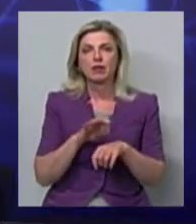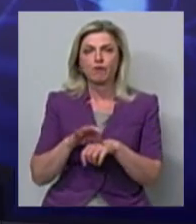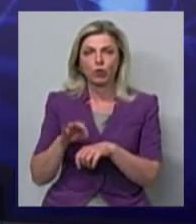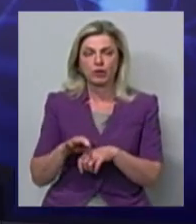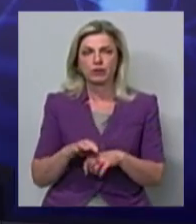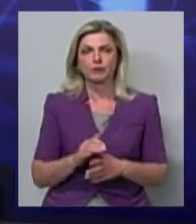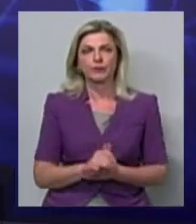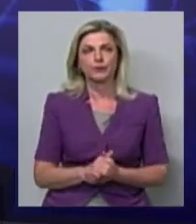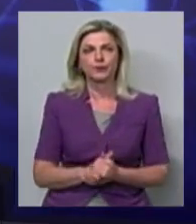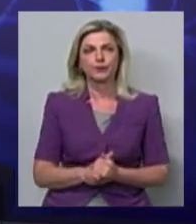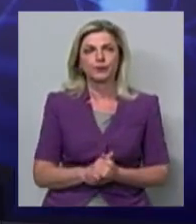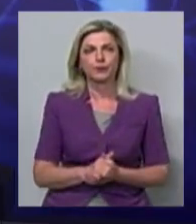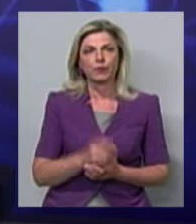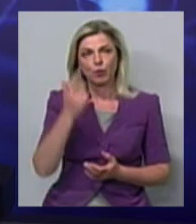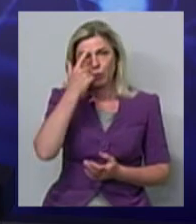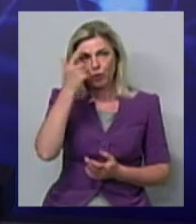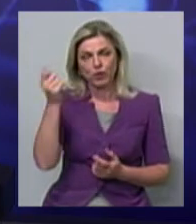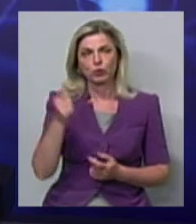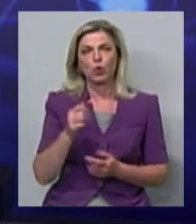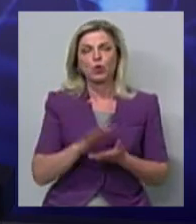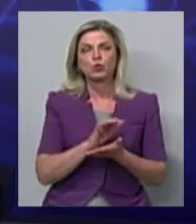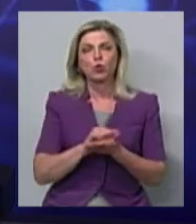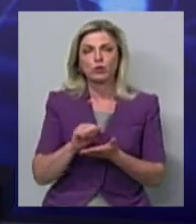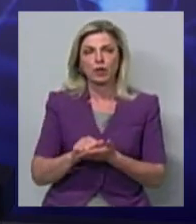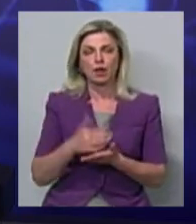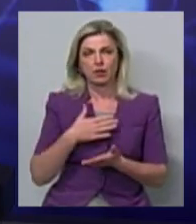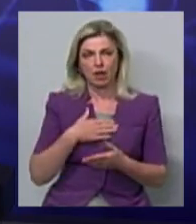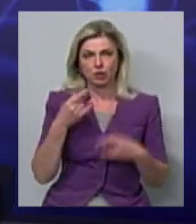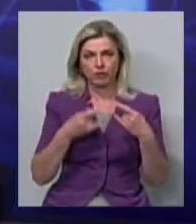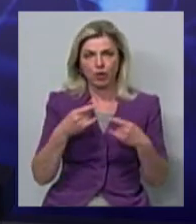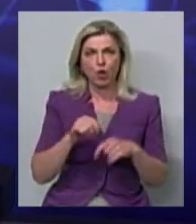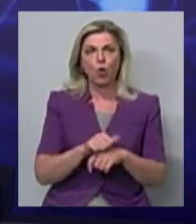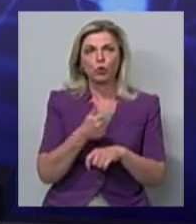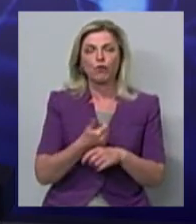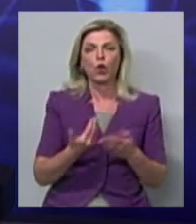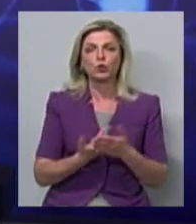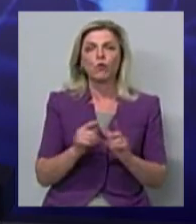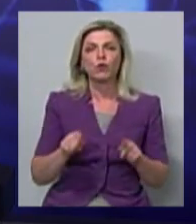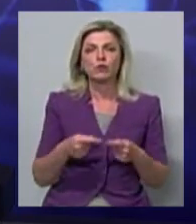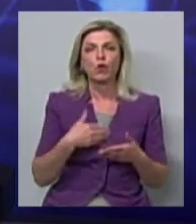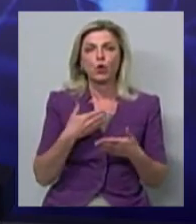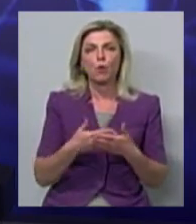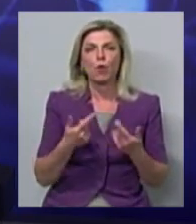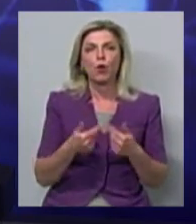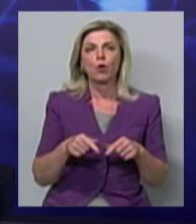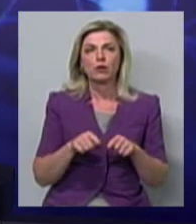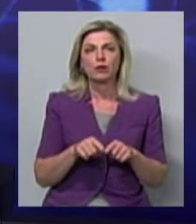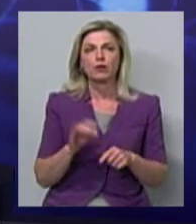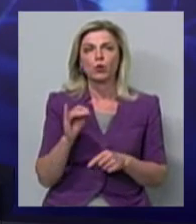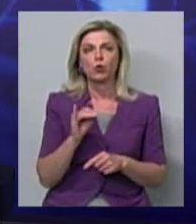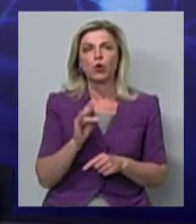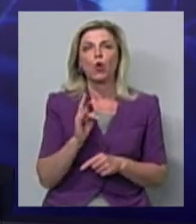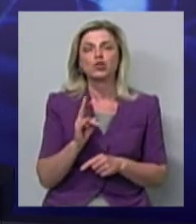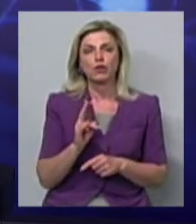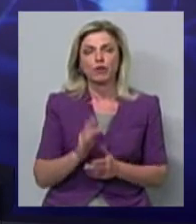їх рідних. Повідомила кореспондентам Суспільного голова новоствореної громадської організації Юлія